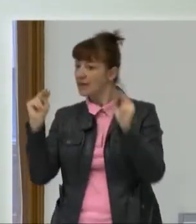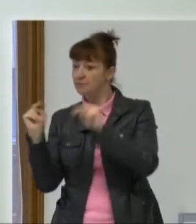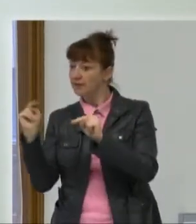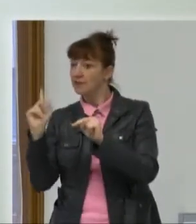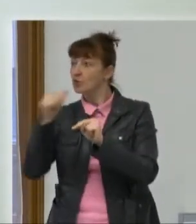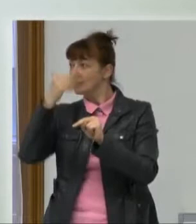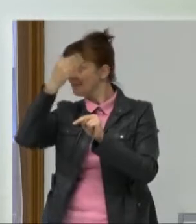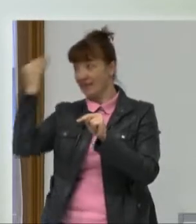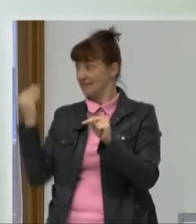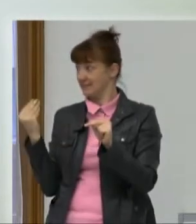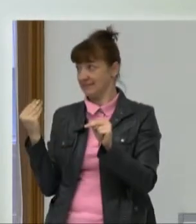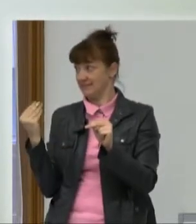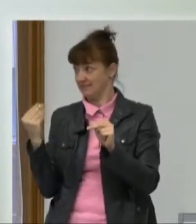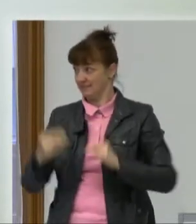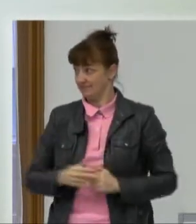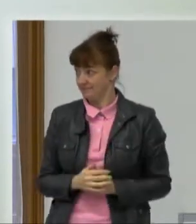verlieren.